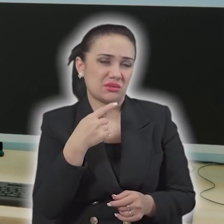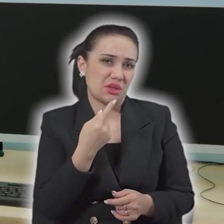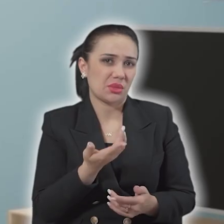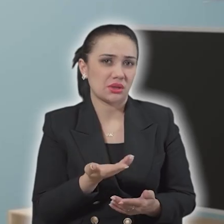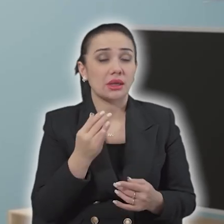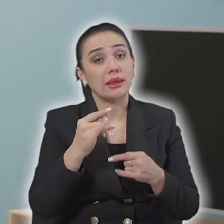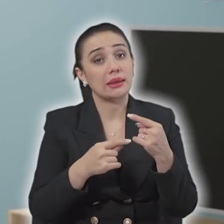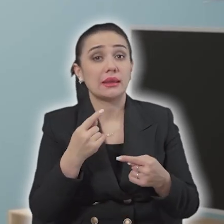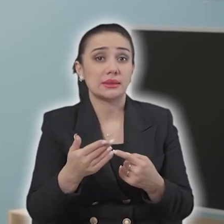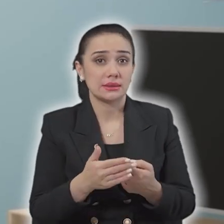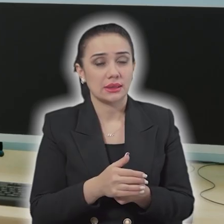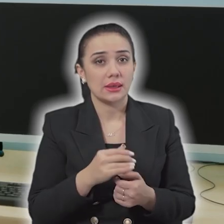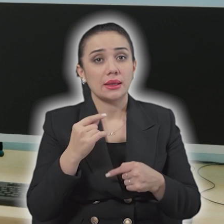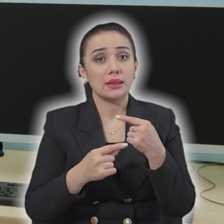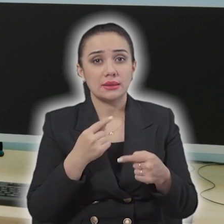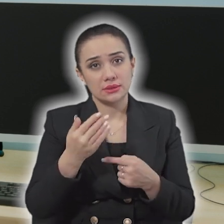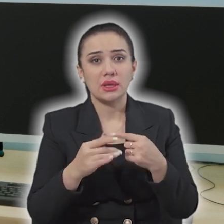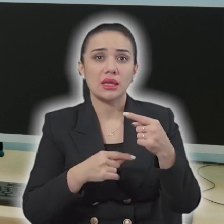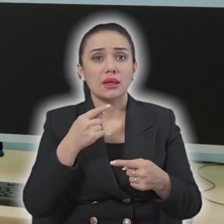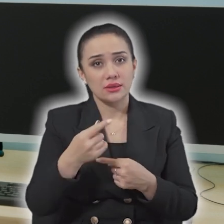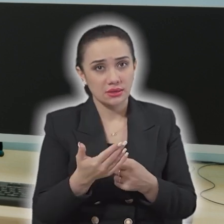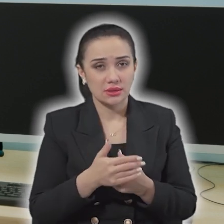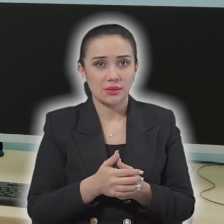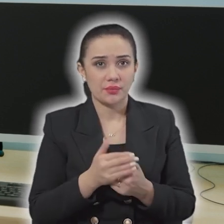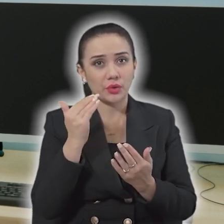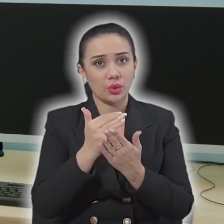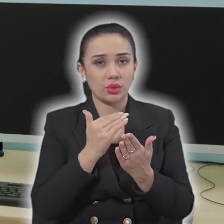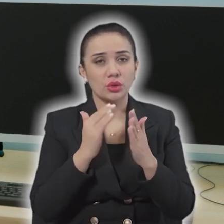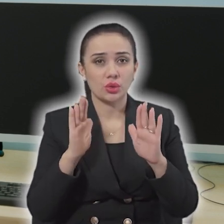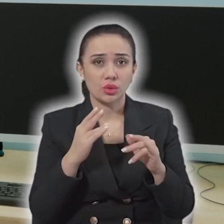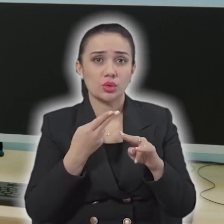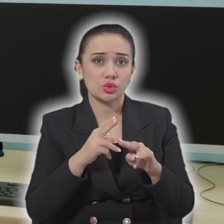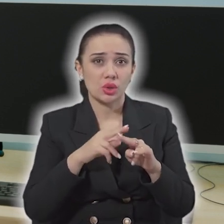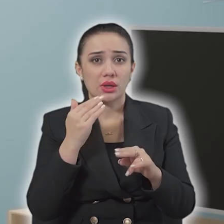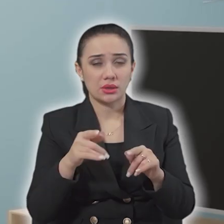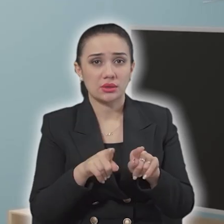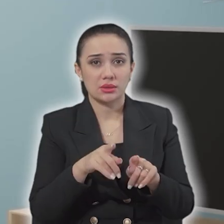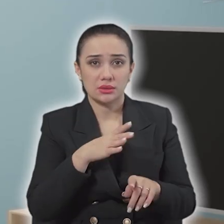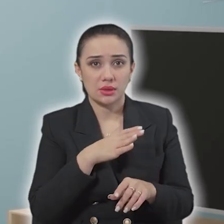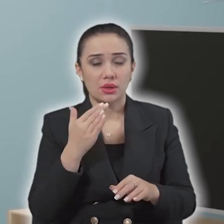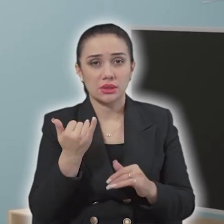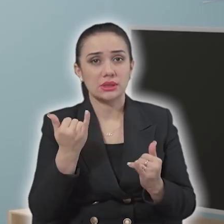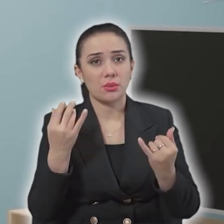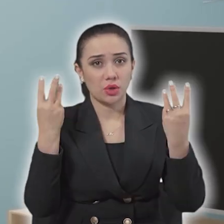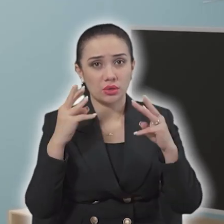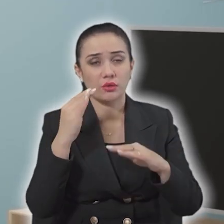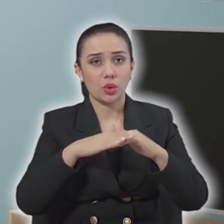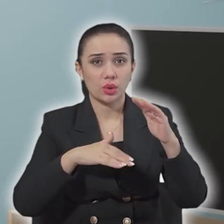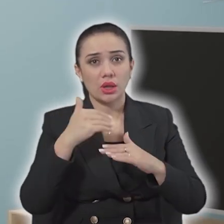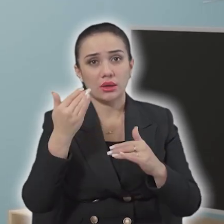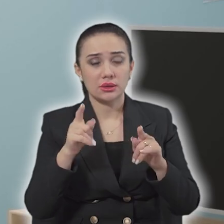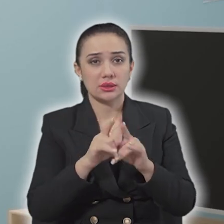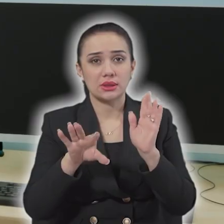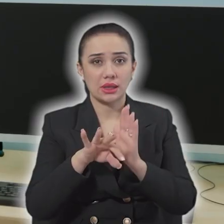deyman-da. Unda keyingisi. Keyingisi. Ro'yxatimda faqat shular edi. Unday bo'lsa, zamonaviy